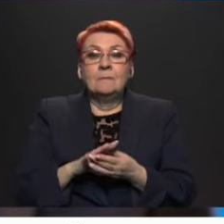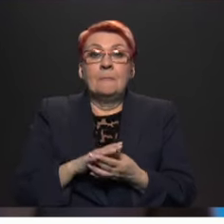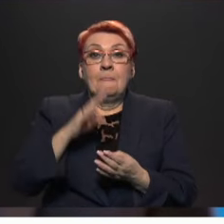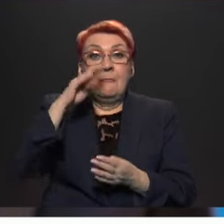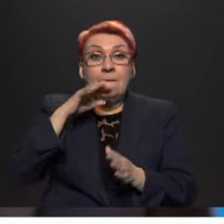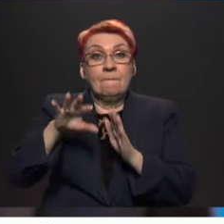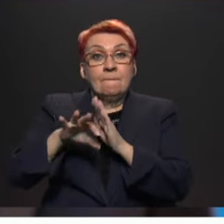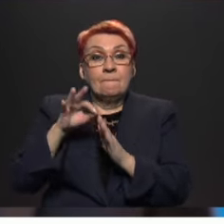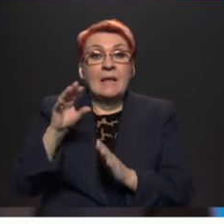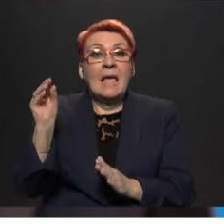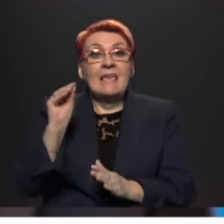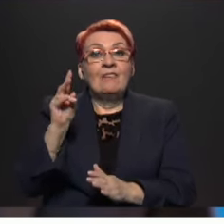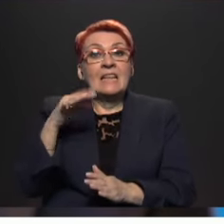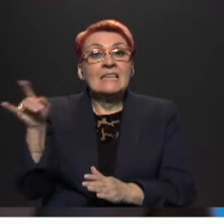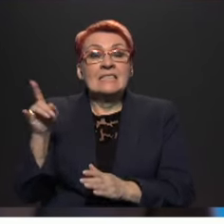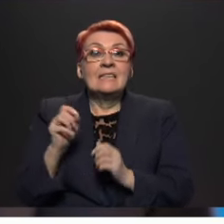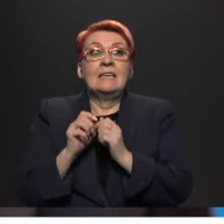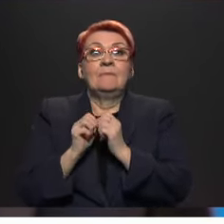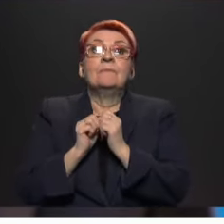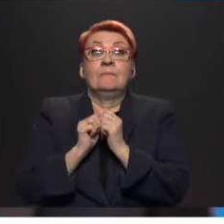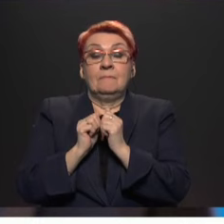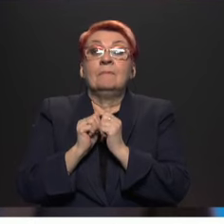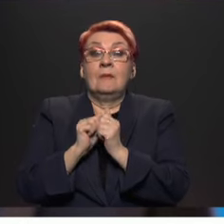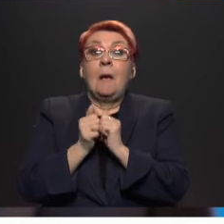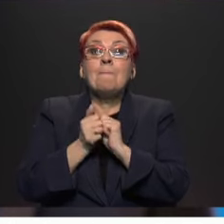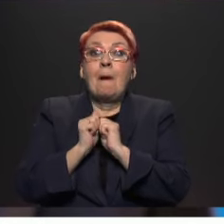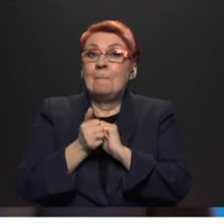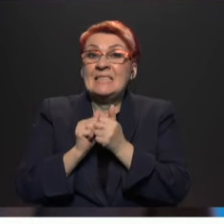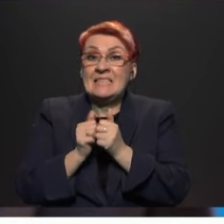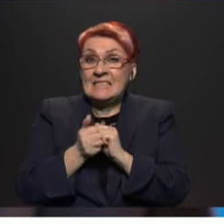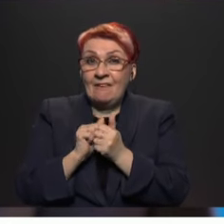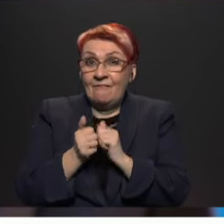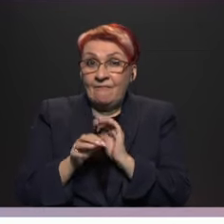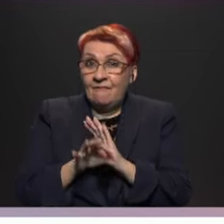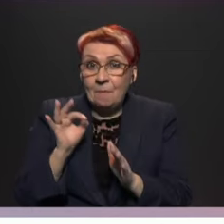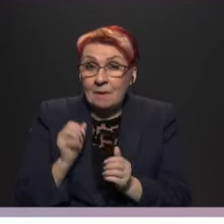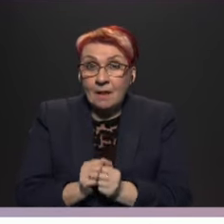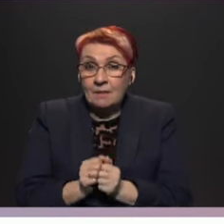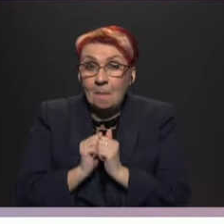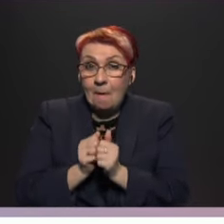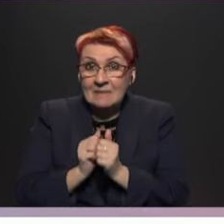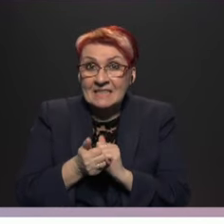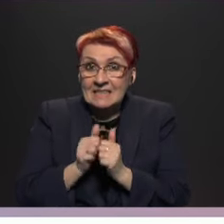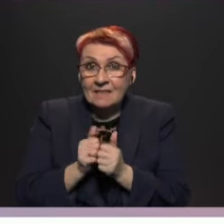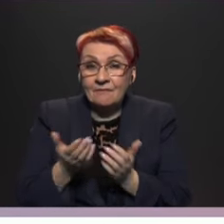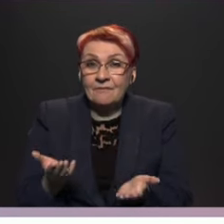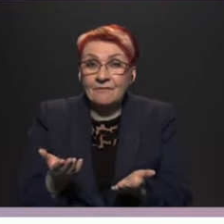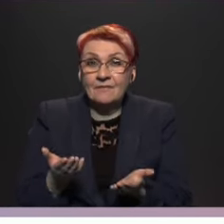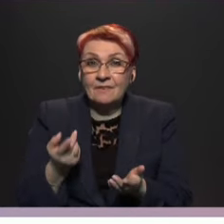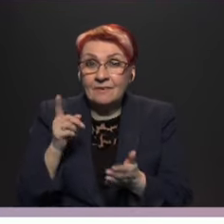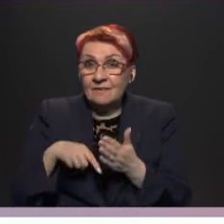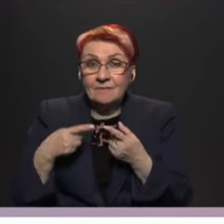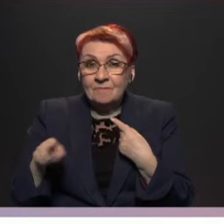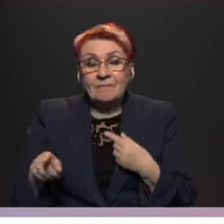выбрал евангелистских баптистов. Угу. Вот что делать? Ну, значит, в семье